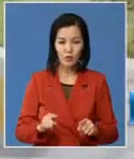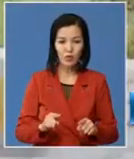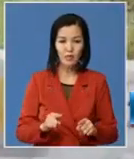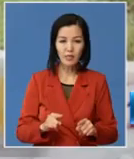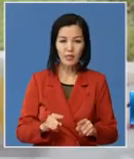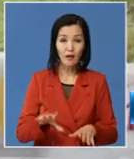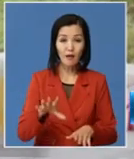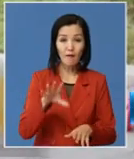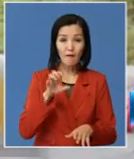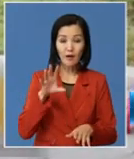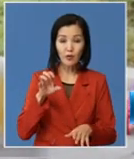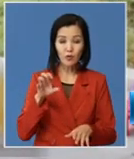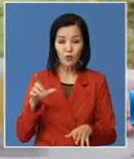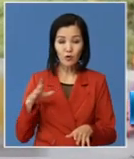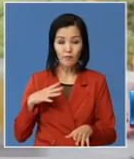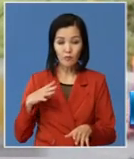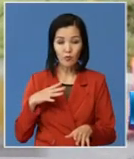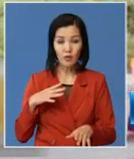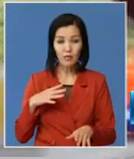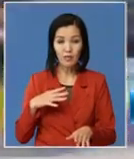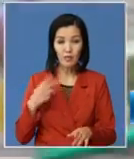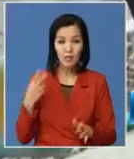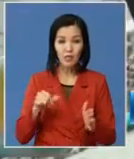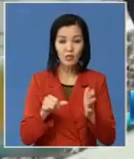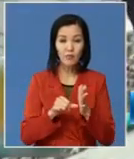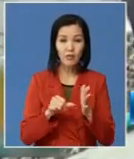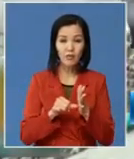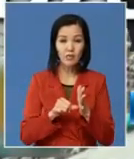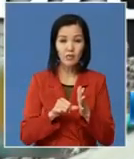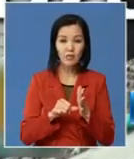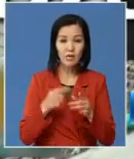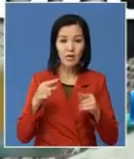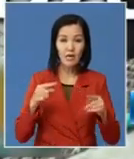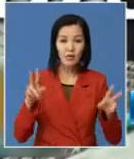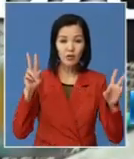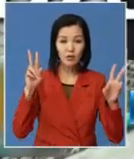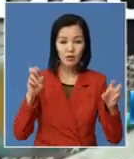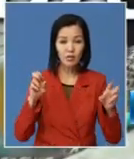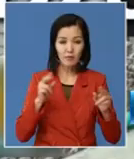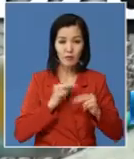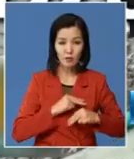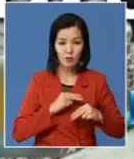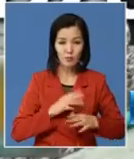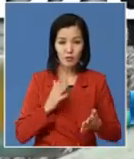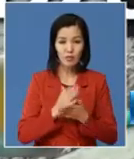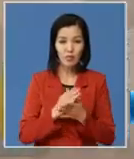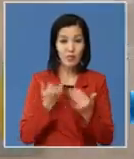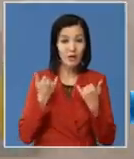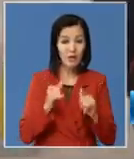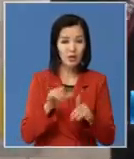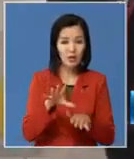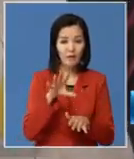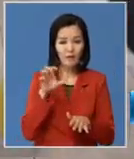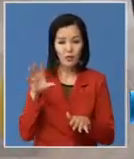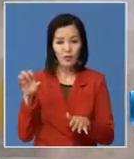болмаған, яғни рейтинг үшін эфир тізгіні кім көрінгенге берілмеген. Көрермен көңілінен шығу үшін Мейрам Базарұлы